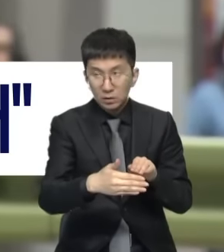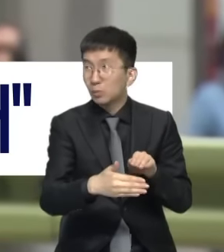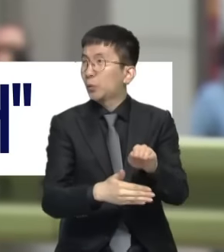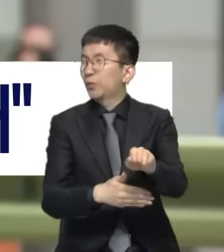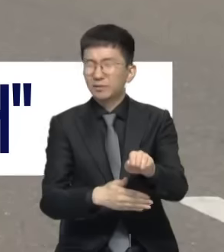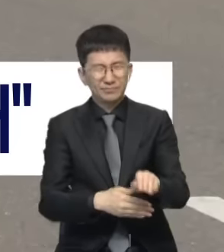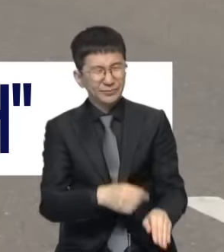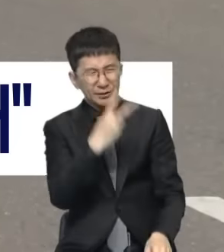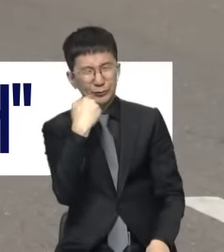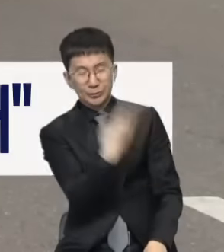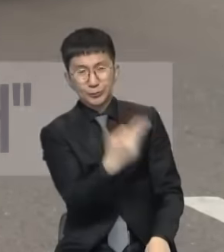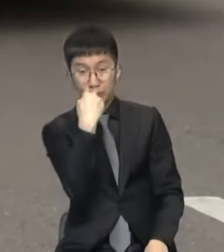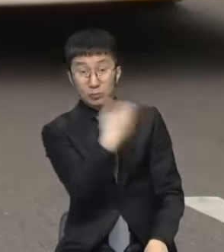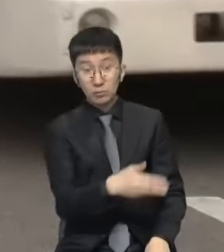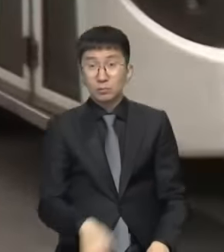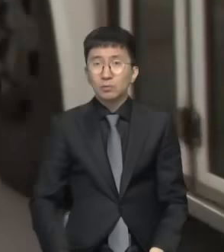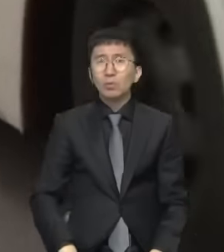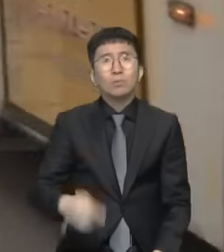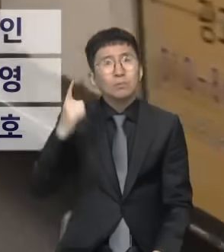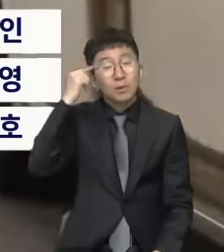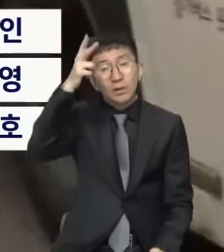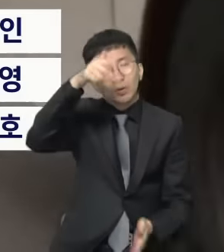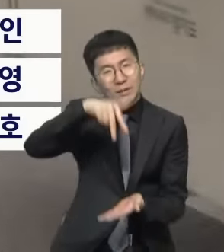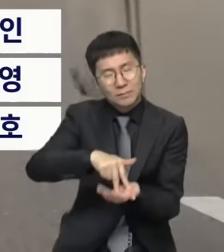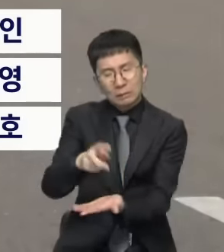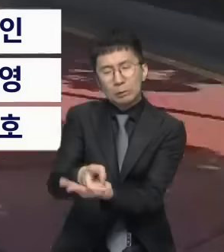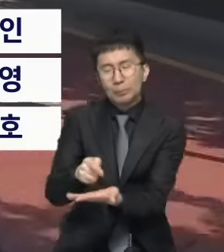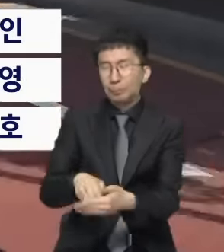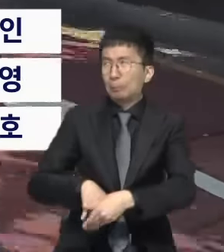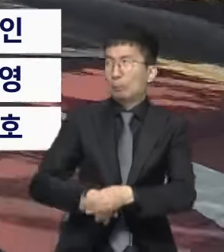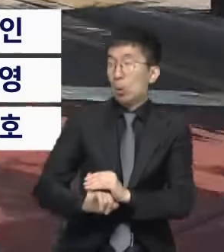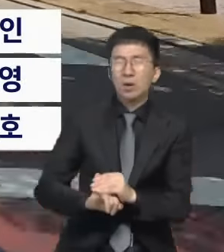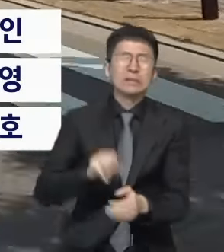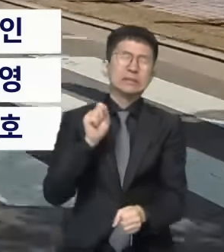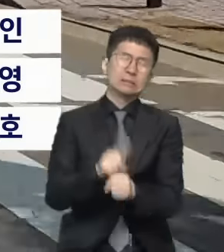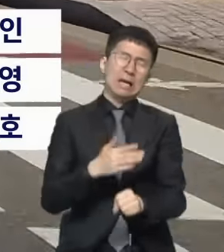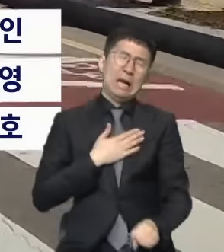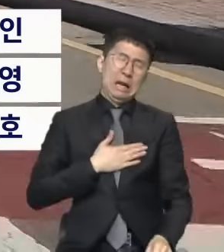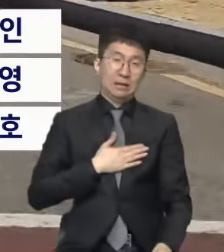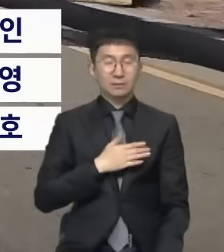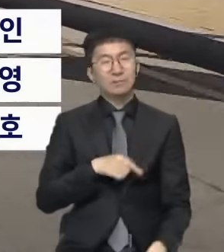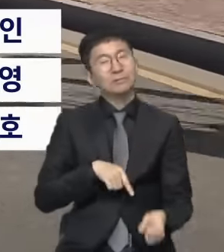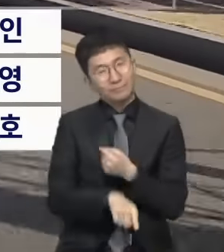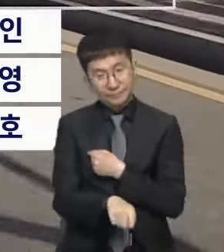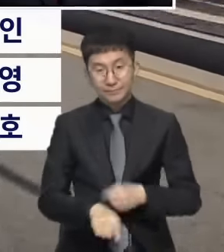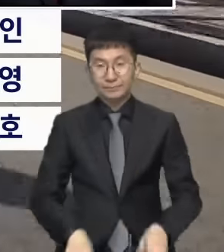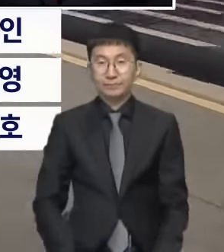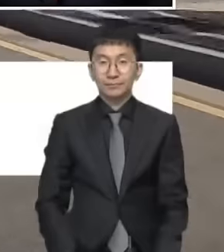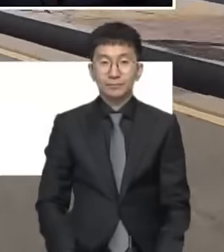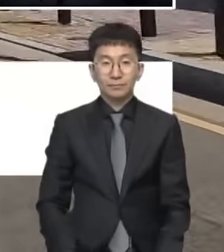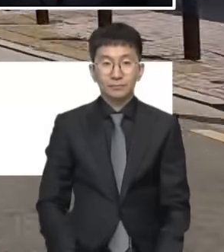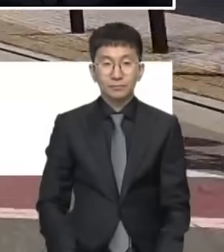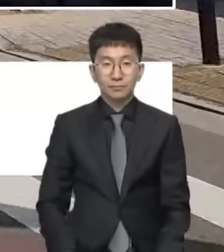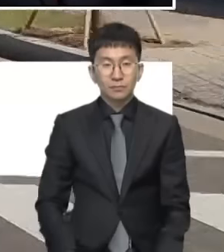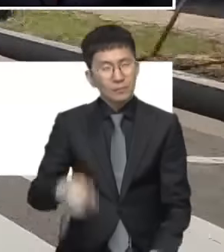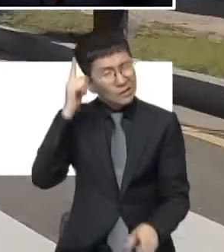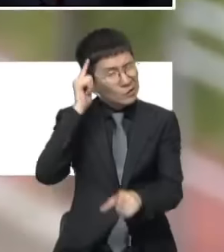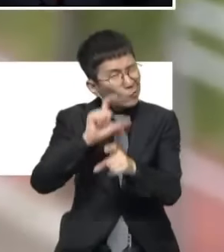않습니다. 경찰조차도 법 규정이 현실과 동떨어져 있음을 인정하고 있는 겁니다. 이 딜레마